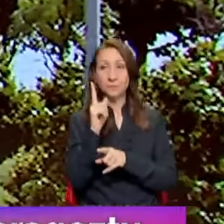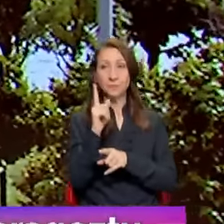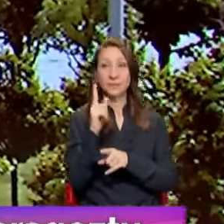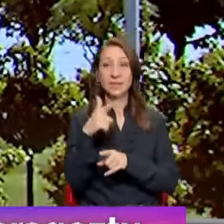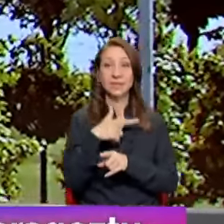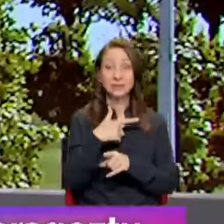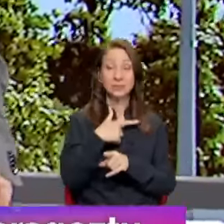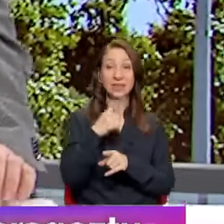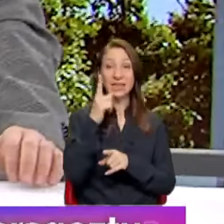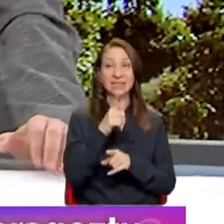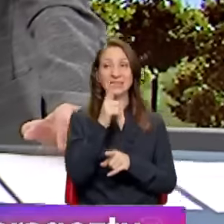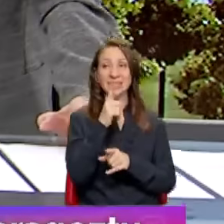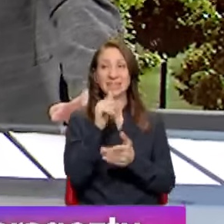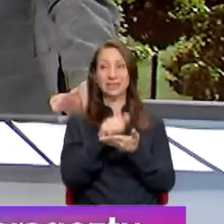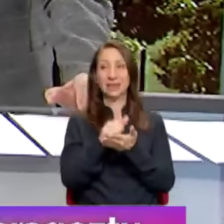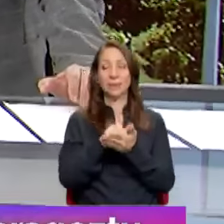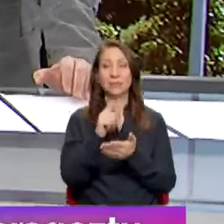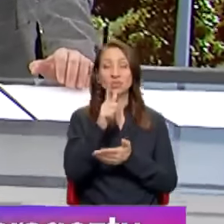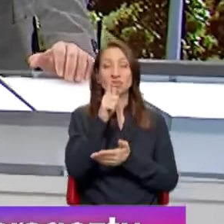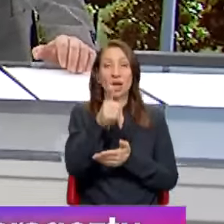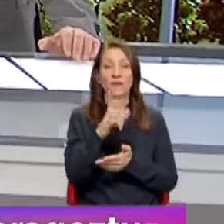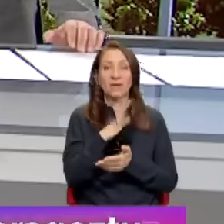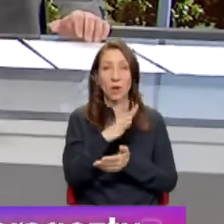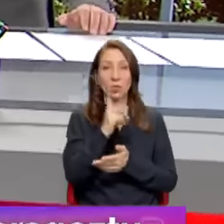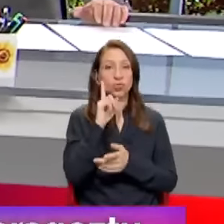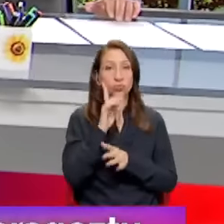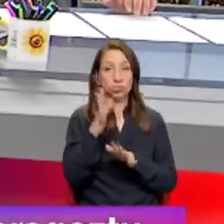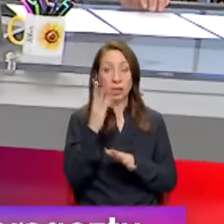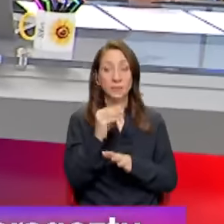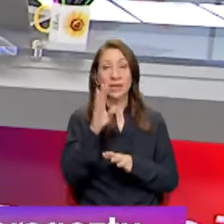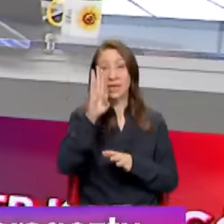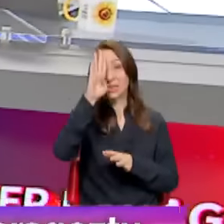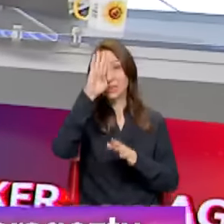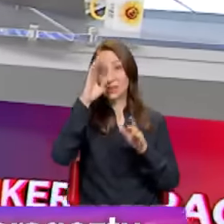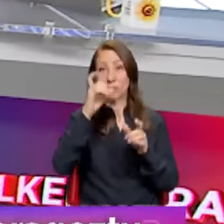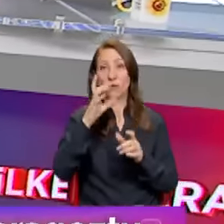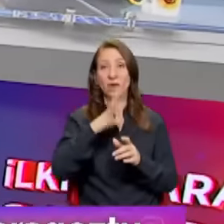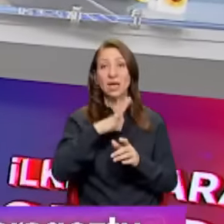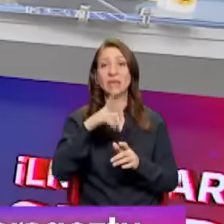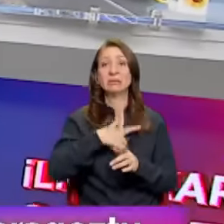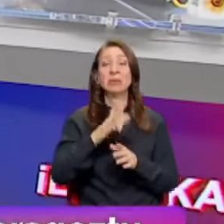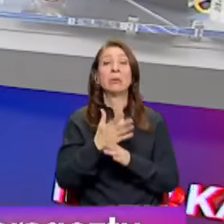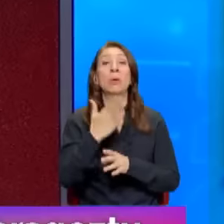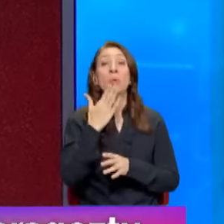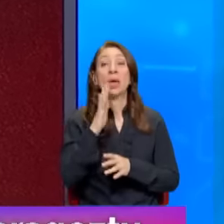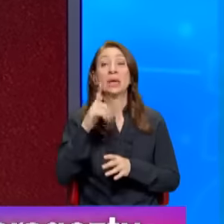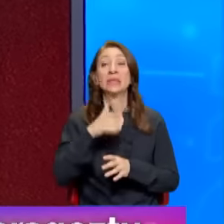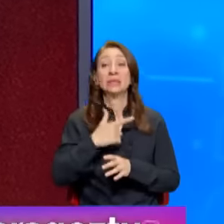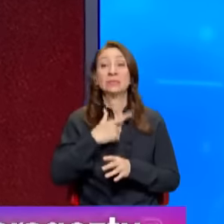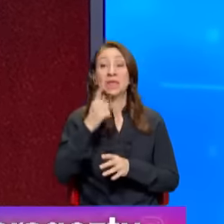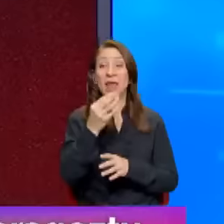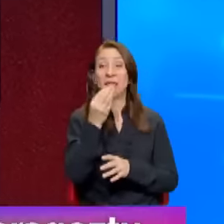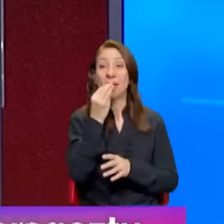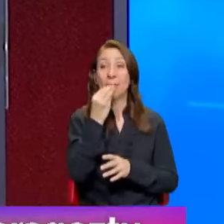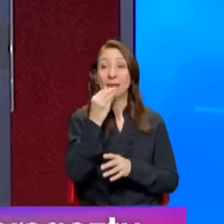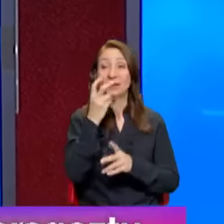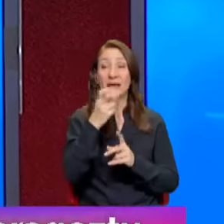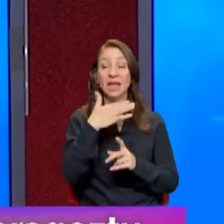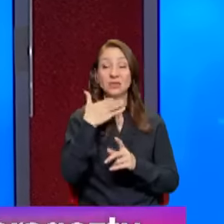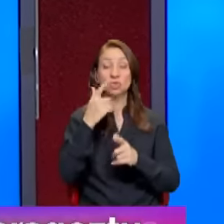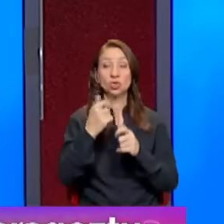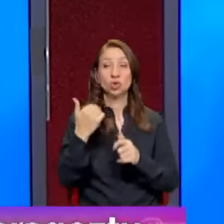İzmir ilk ses gazetesi bir çağrı var Onu da duyurmuş olalım İstanbul'a var İzmir'e neden yok İzmir'deki yemek Sanayicileri